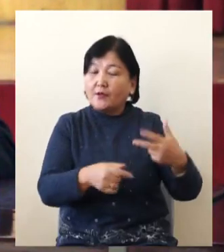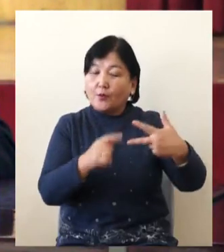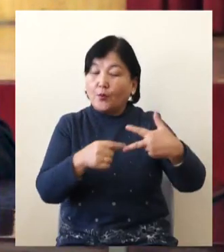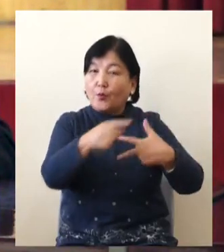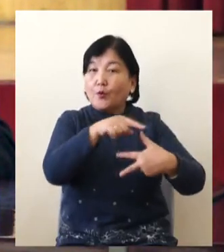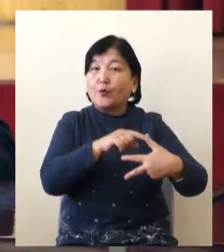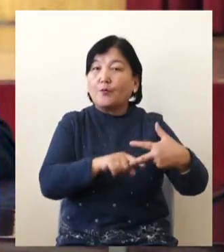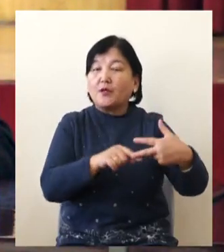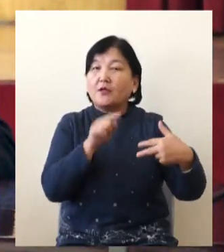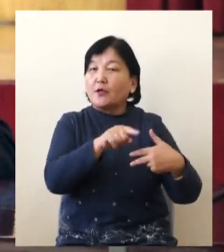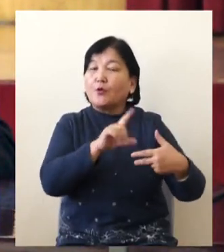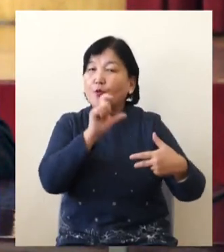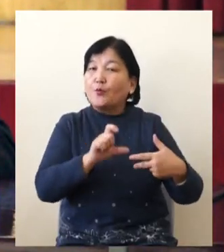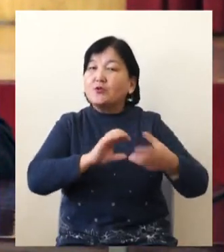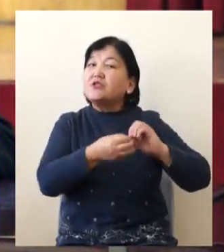байгаа.